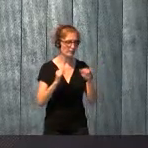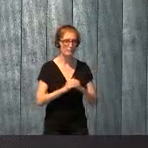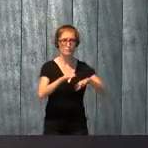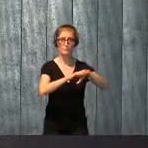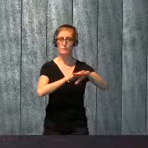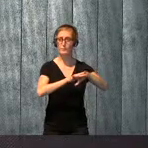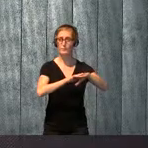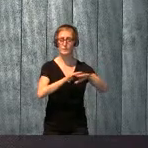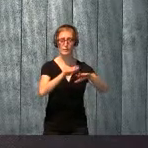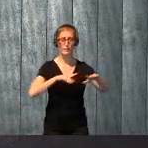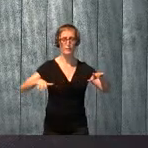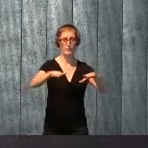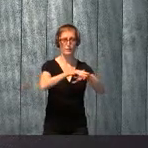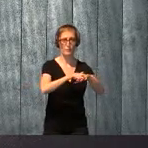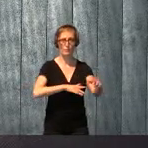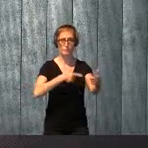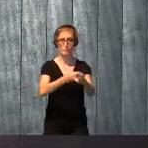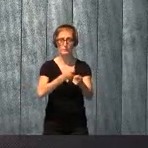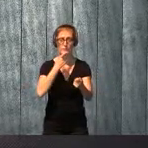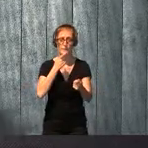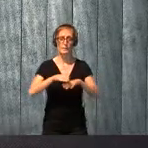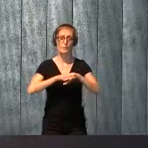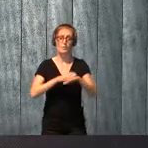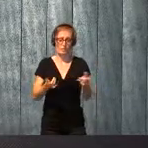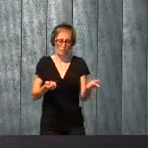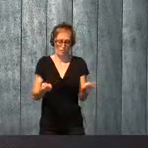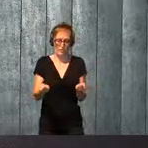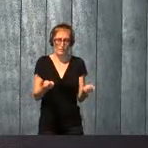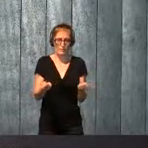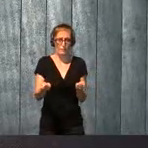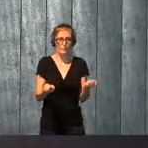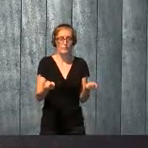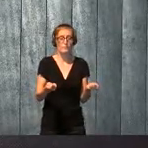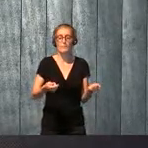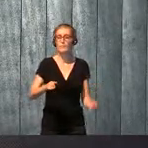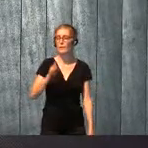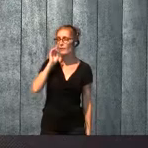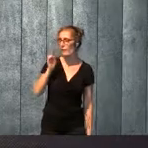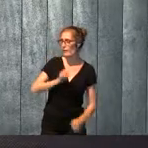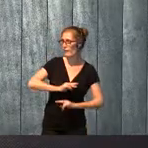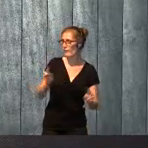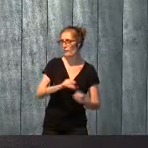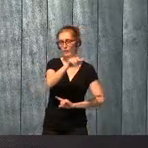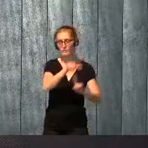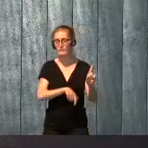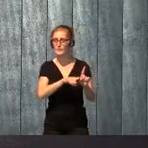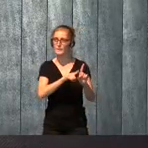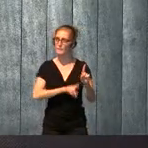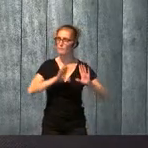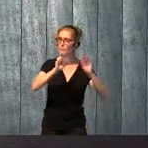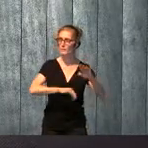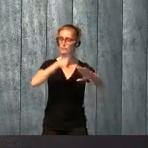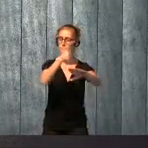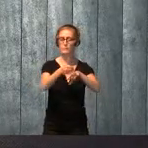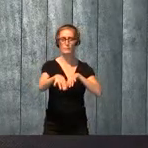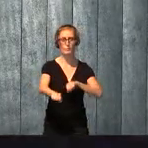politique environnementale, une politique de gestion, mais qui n'ont rien à voir quand même avec le fait qu'un chef d'État puisse se retenir au pouvoir. Je